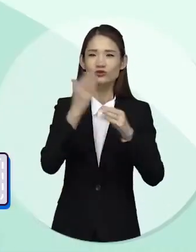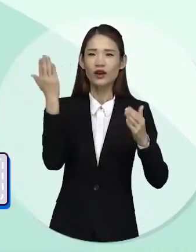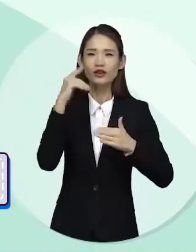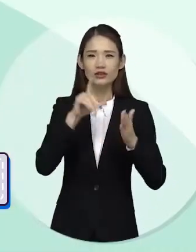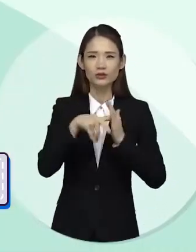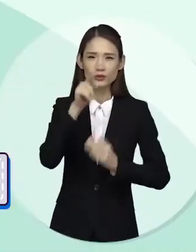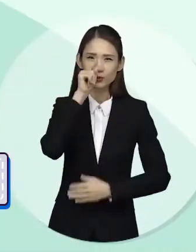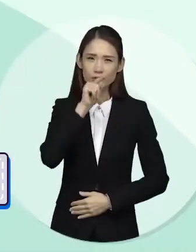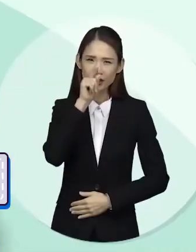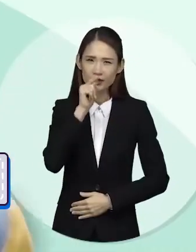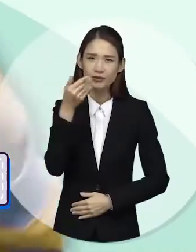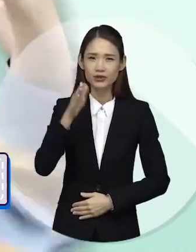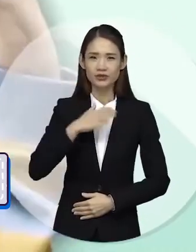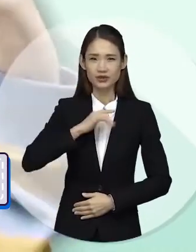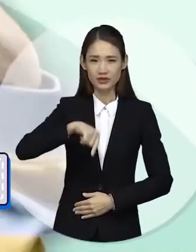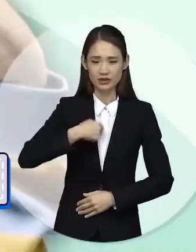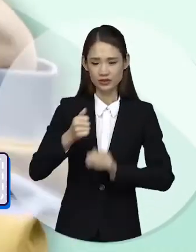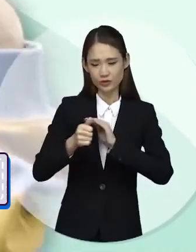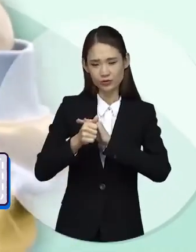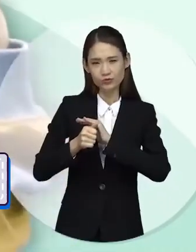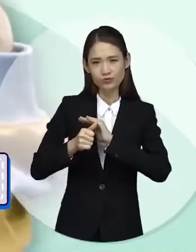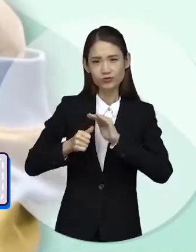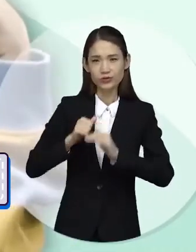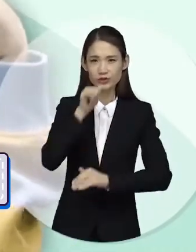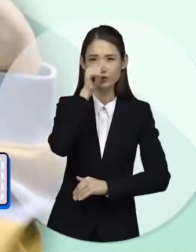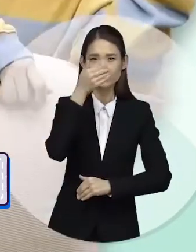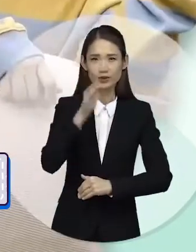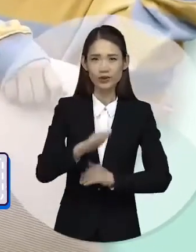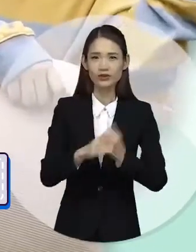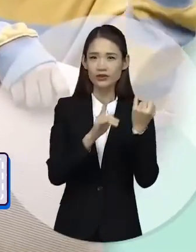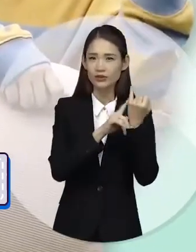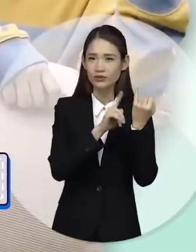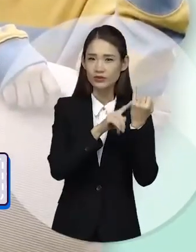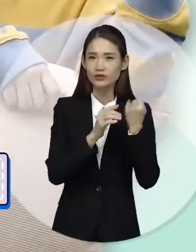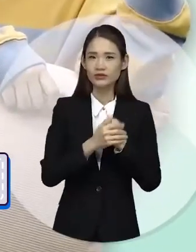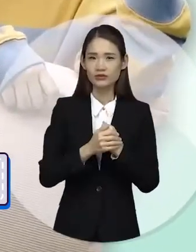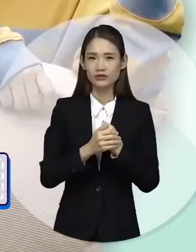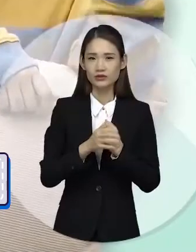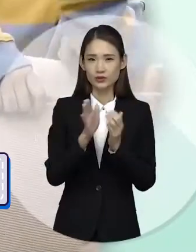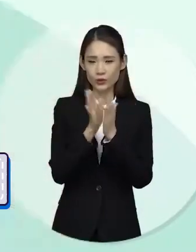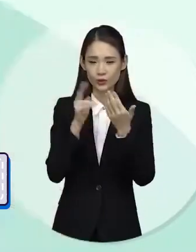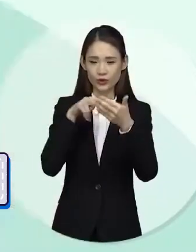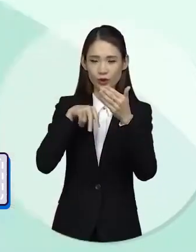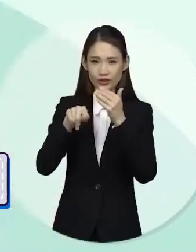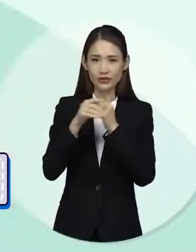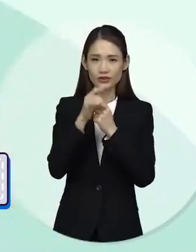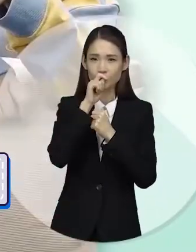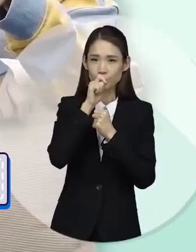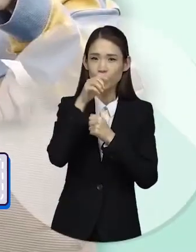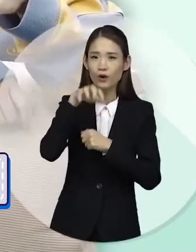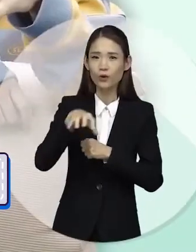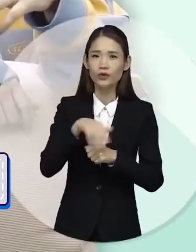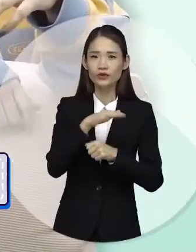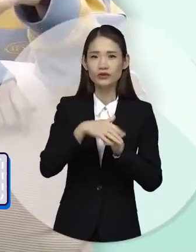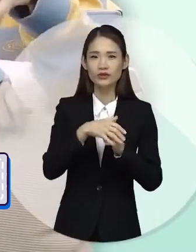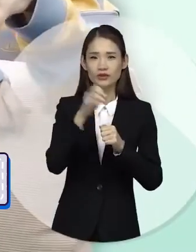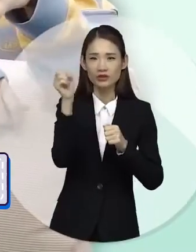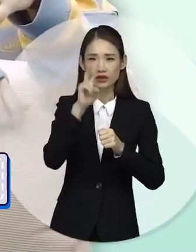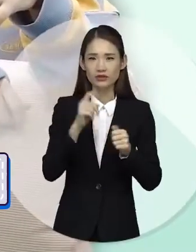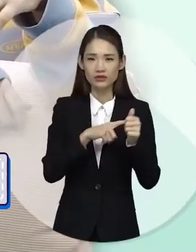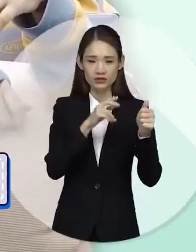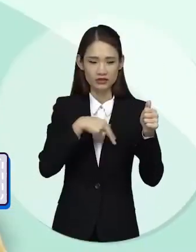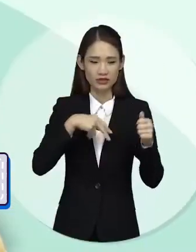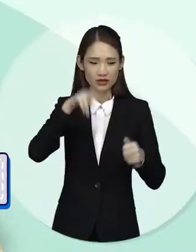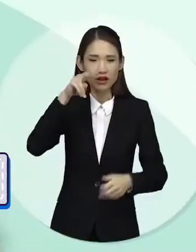조금 예민한 시기다 보니까 되게 저 스스로도 위축됐었거든요. 근데 막 민지가 막 독서실 같은 조용한 데서도 갑자기